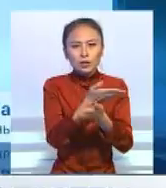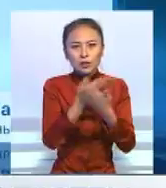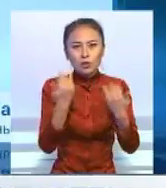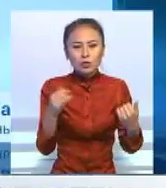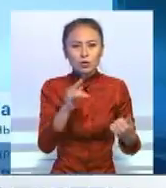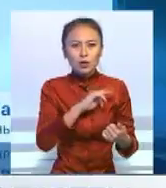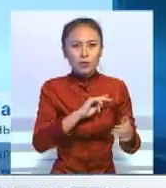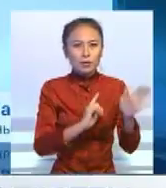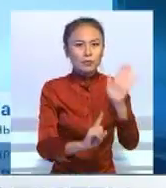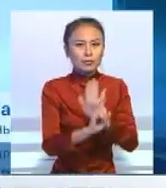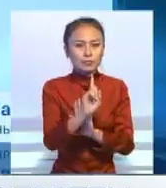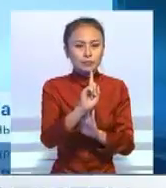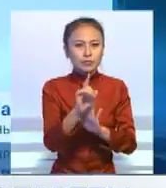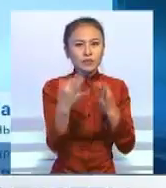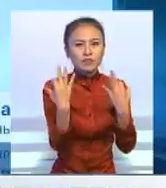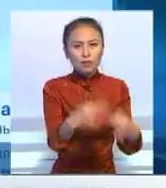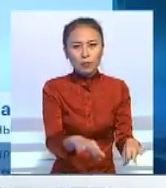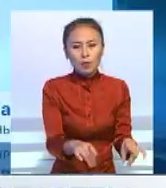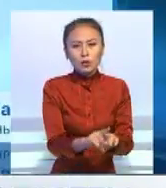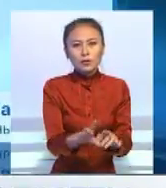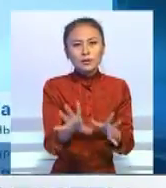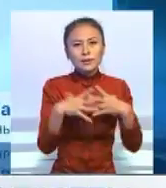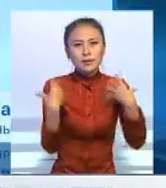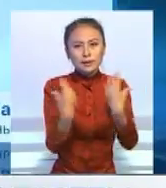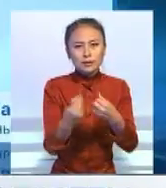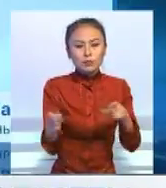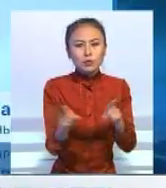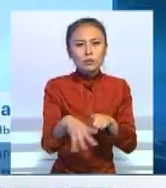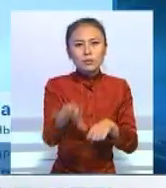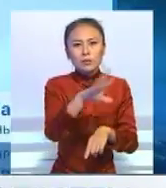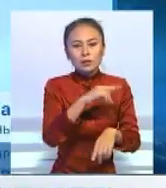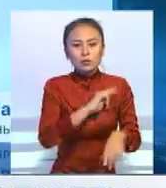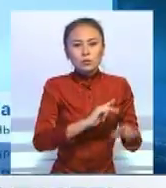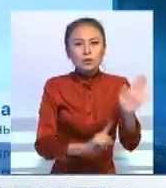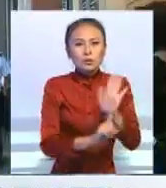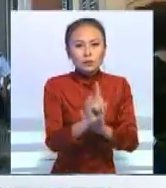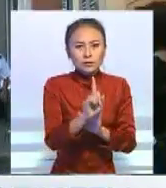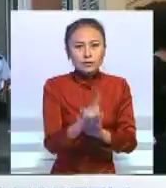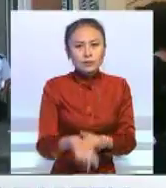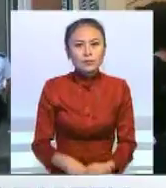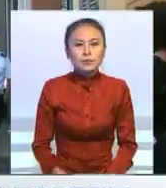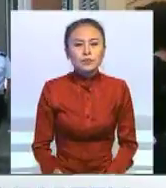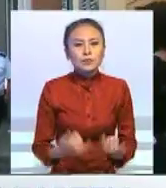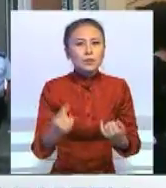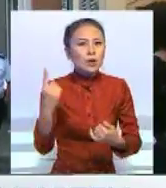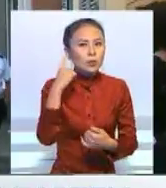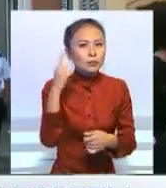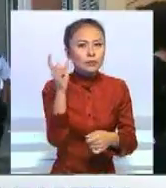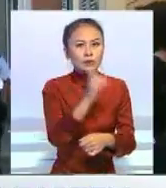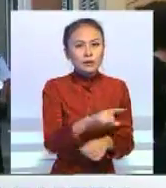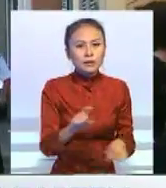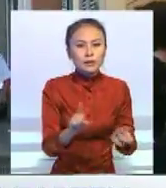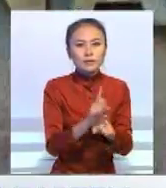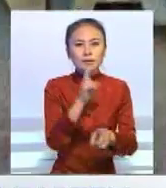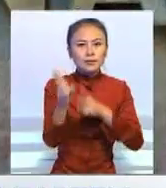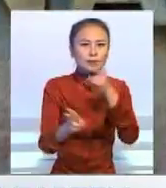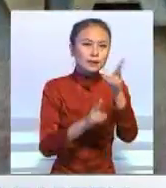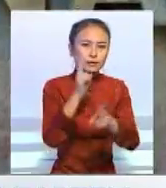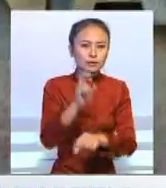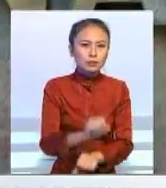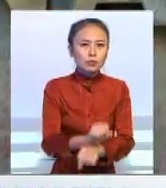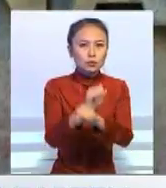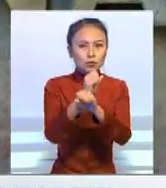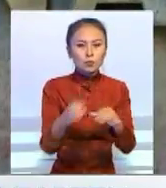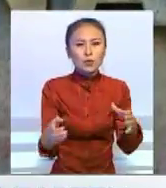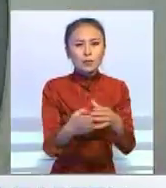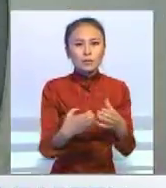Бәрін жұмыстан босаттым. Олар өз отбасын асырау үшін басқа жұмыс іздеуге мәжбүр. Мұны естіген жұртшылық наразылық білдіріп отыр.